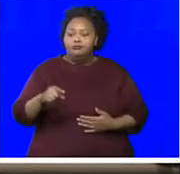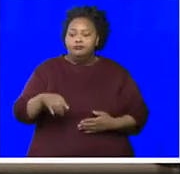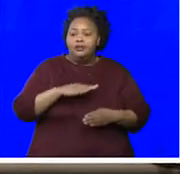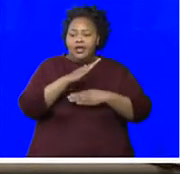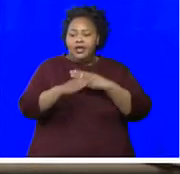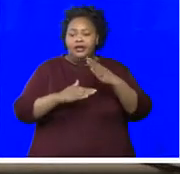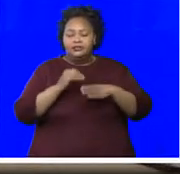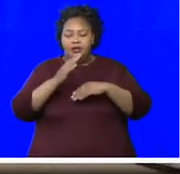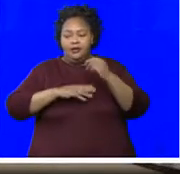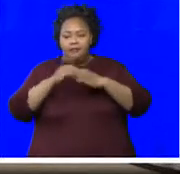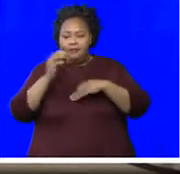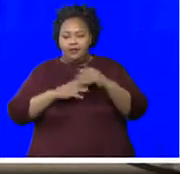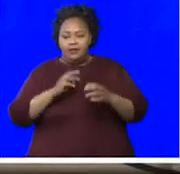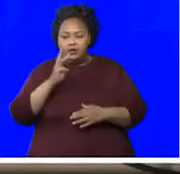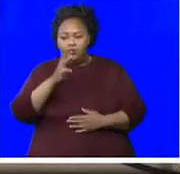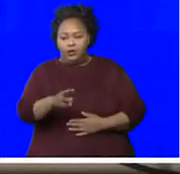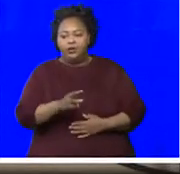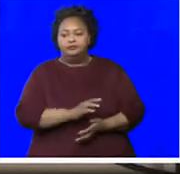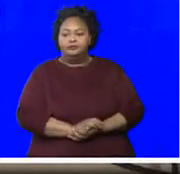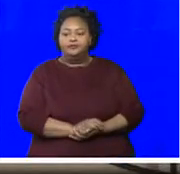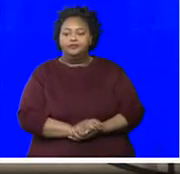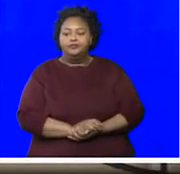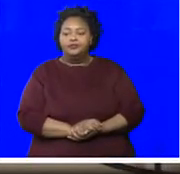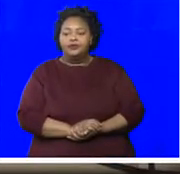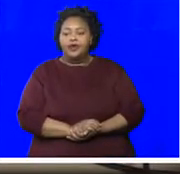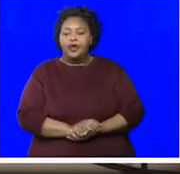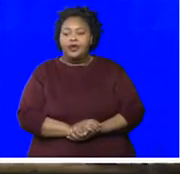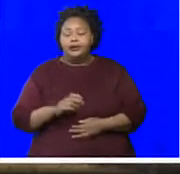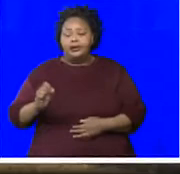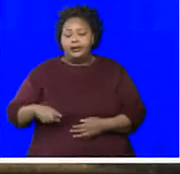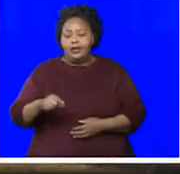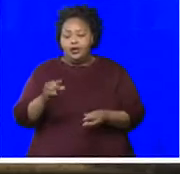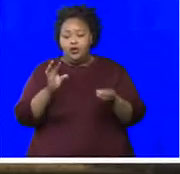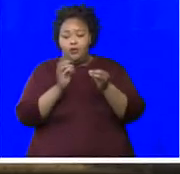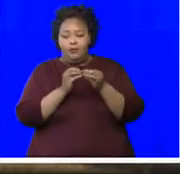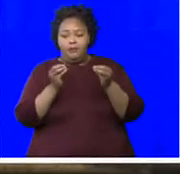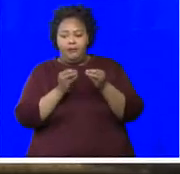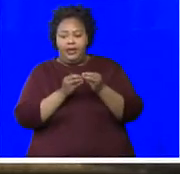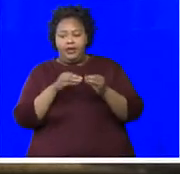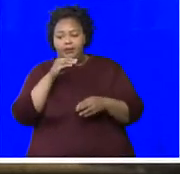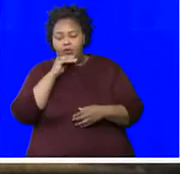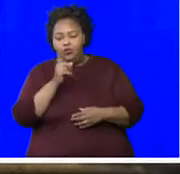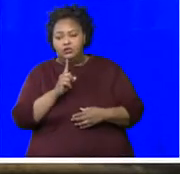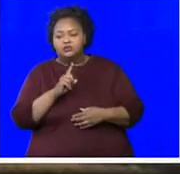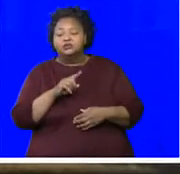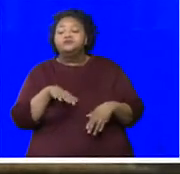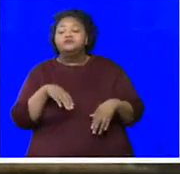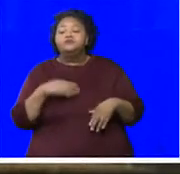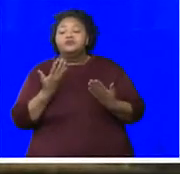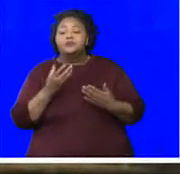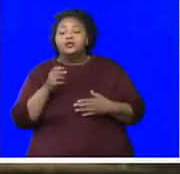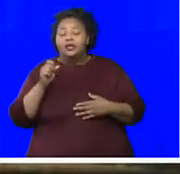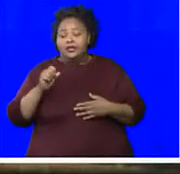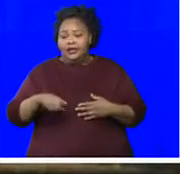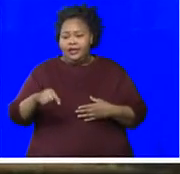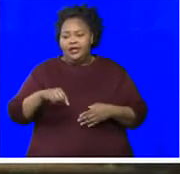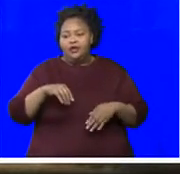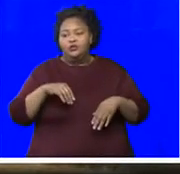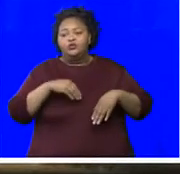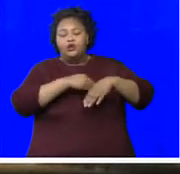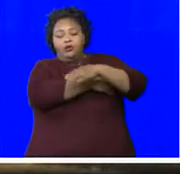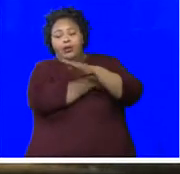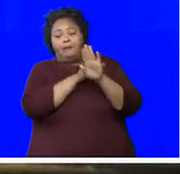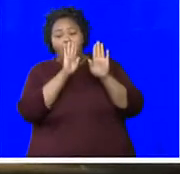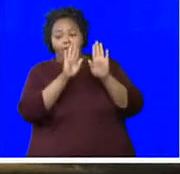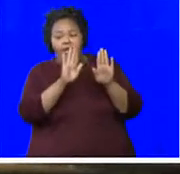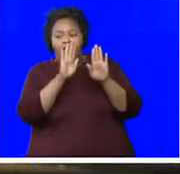khondlela lesingabeka ngayo la kule Gene Bank le tawakhiwa la atawuhlala le nhlanyelo yawo eminyaka lenga up to